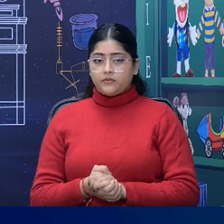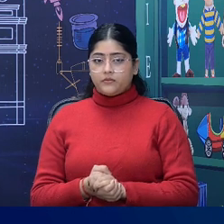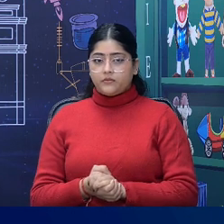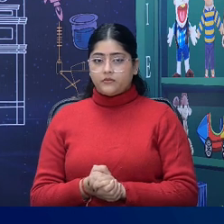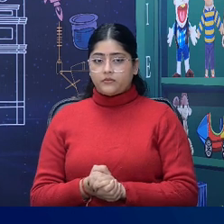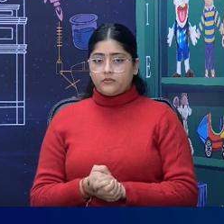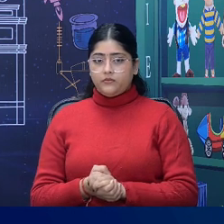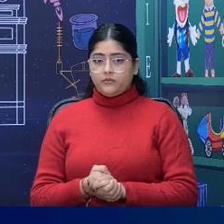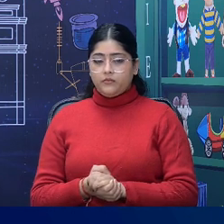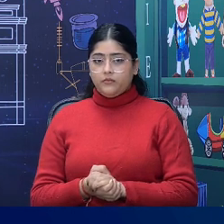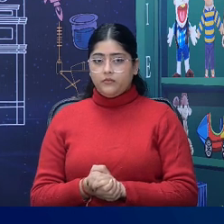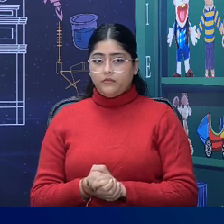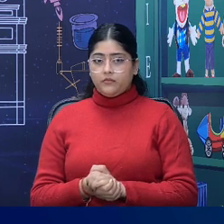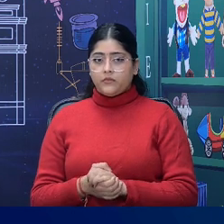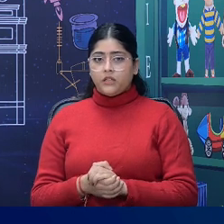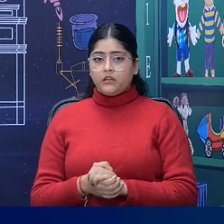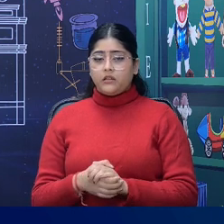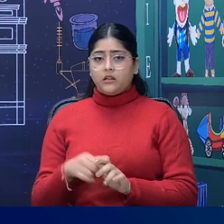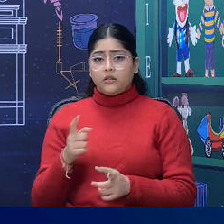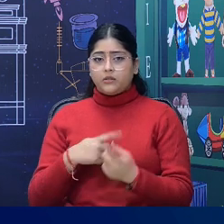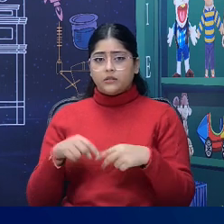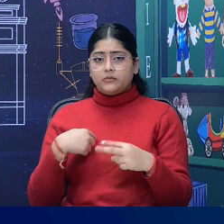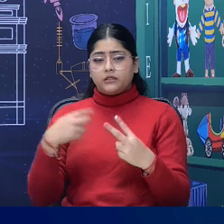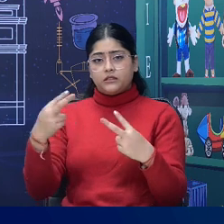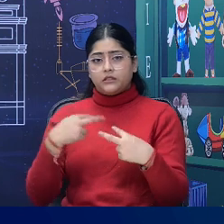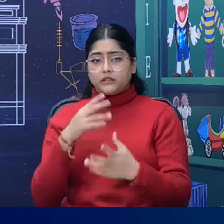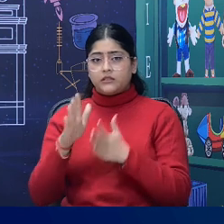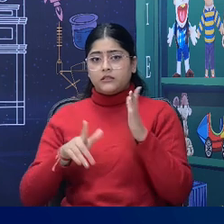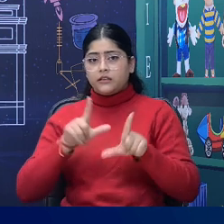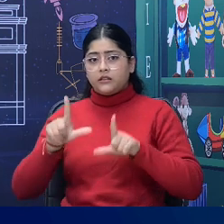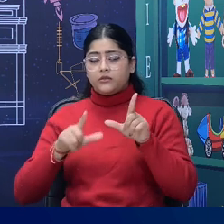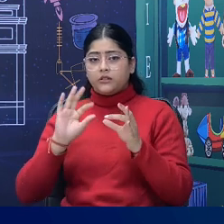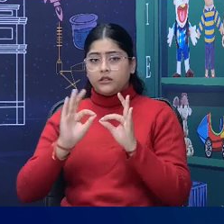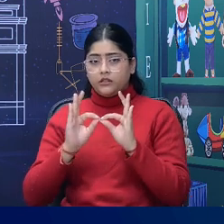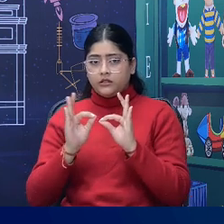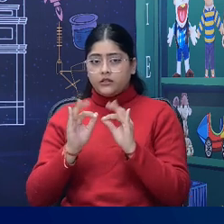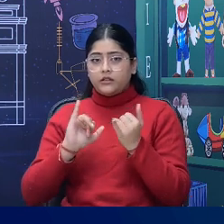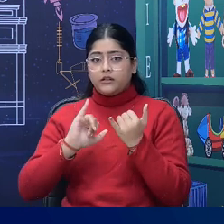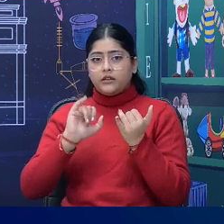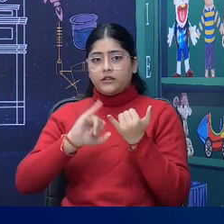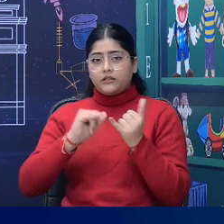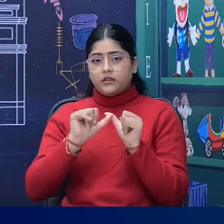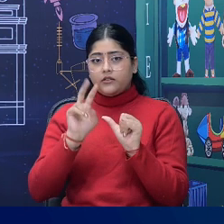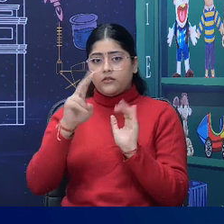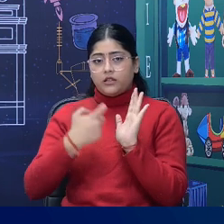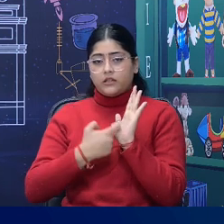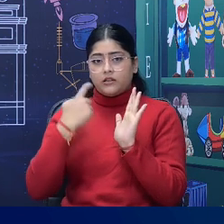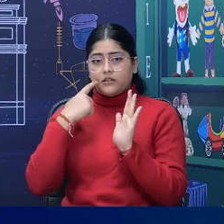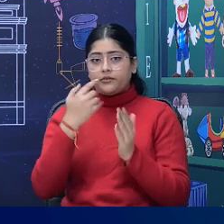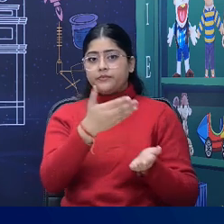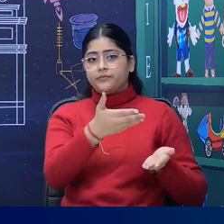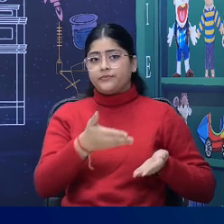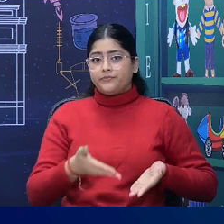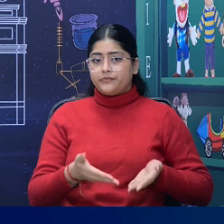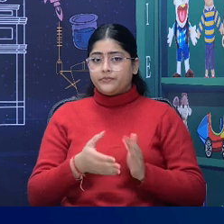cet.nic.in पर आप मेरे साथ स्क्रीन पर देख रहे हैं साइ लैंग्वेज इंटरप्रेटर आप सावरी रोहिला हैं और मैं आपका इस सत्र में स्वागत